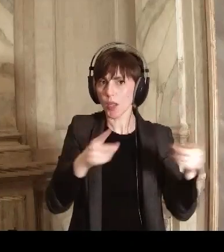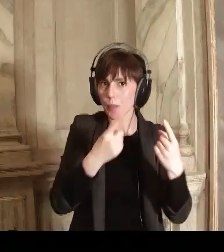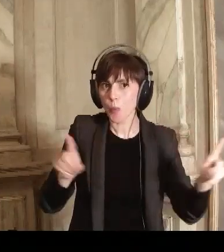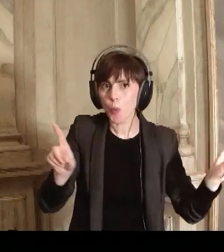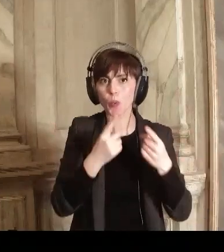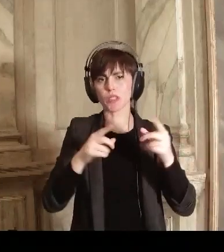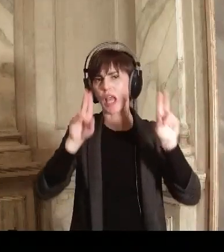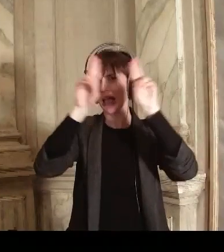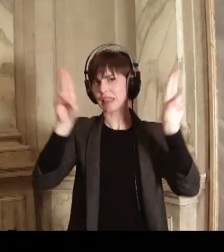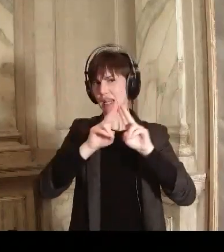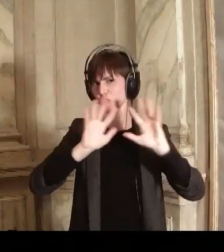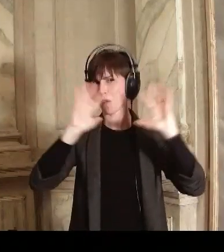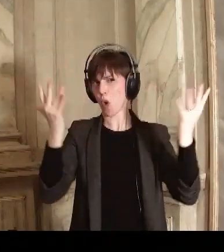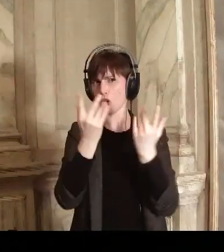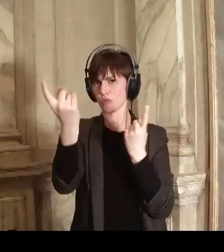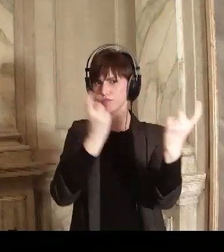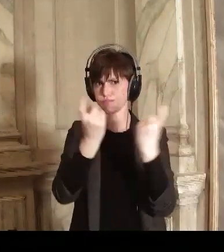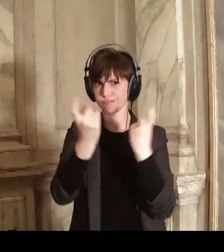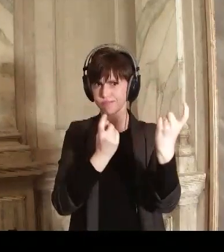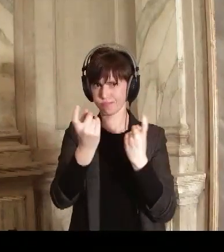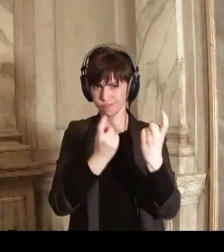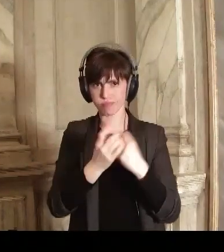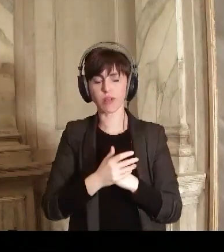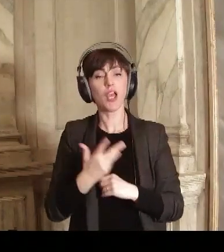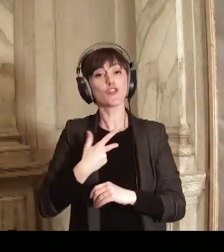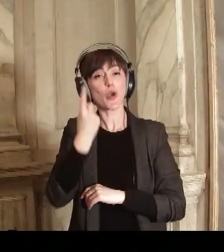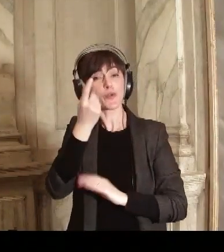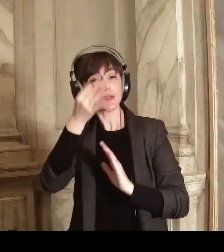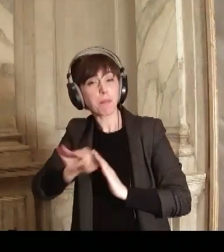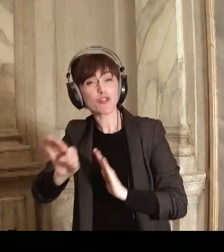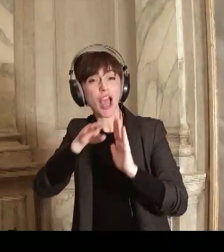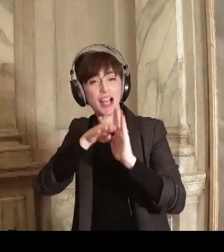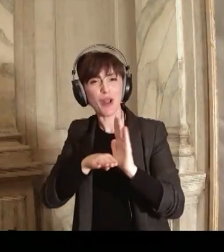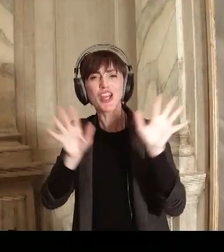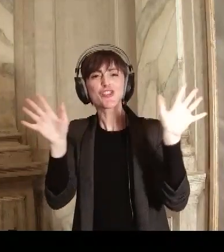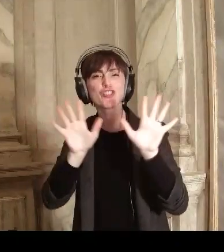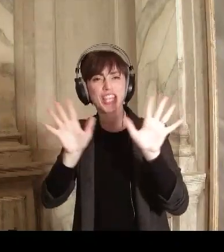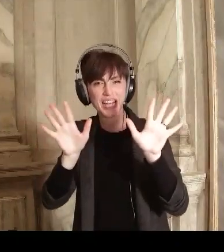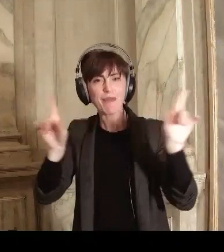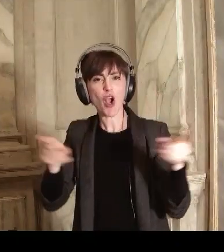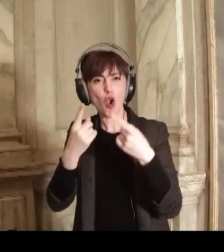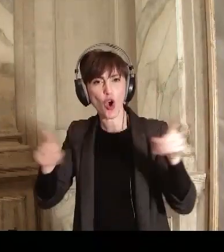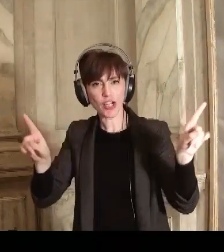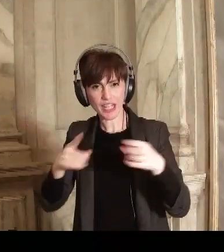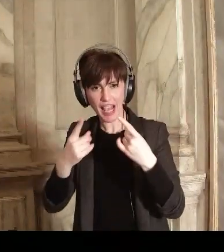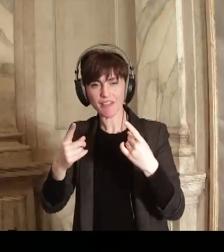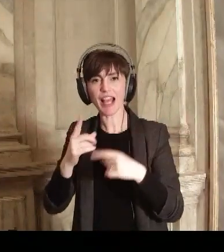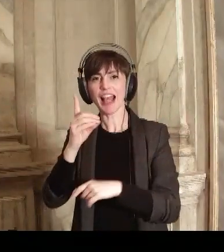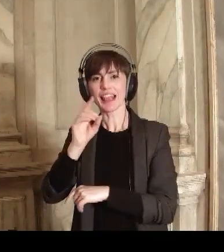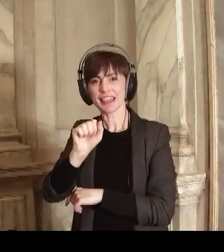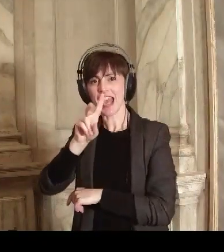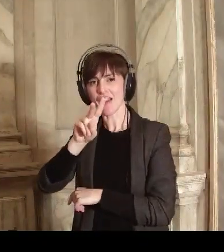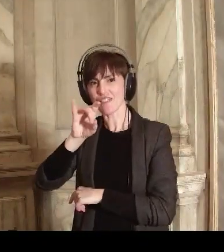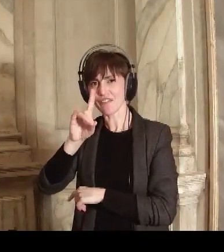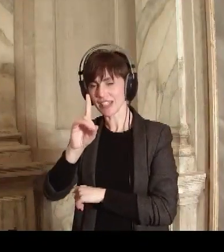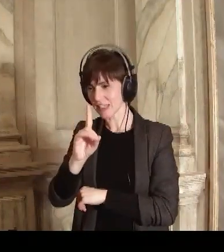molto speciali come il cineconcerto del giovane compositore e performer congolese David Shongo e anche